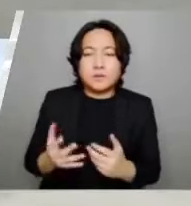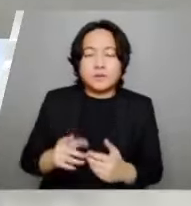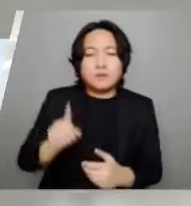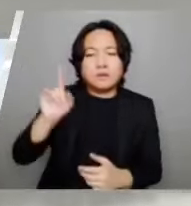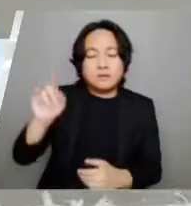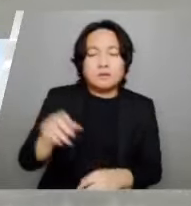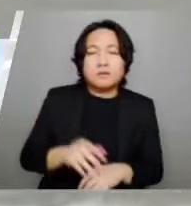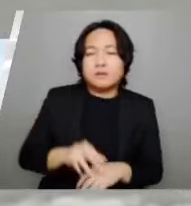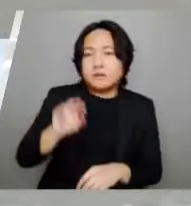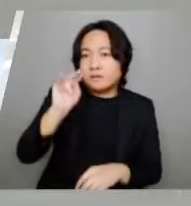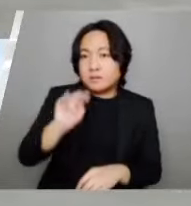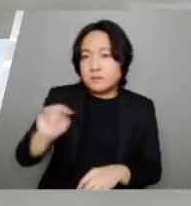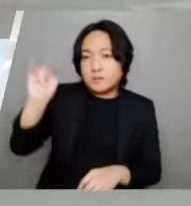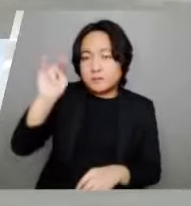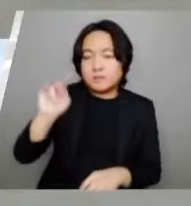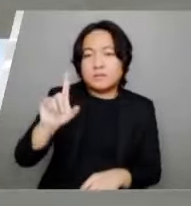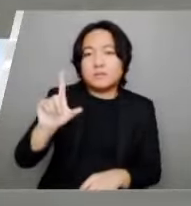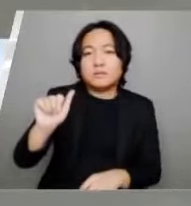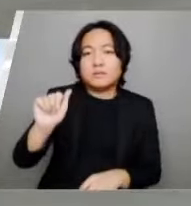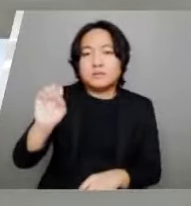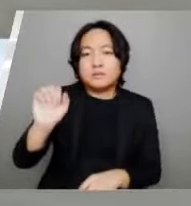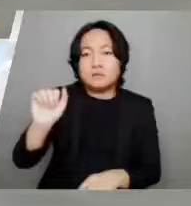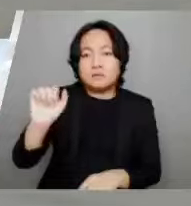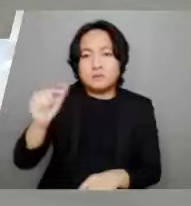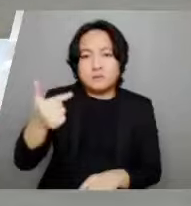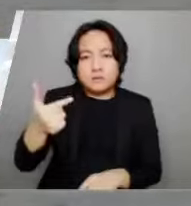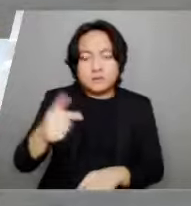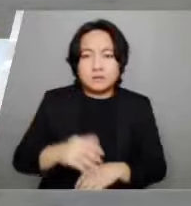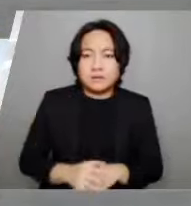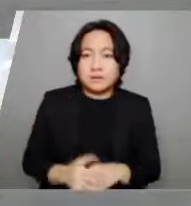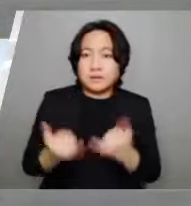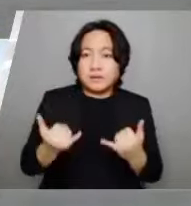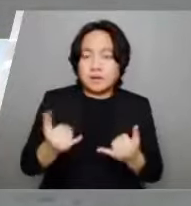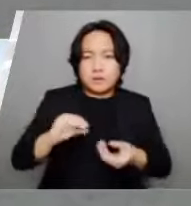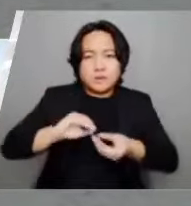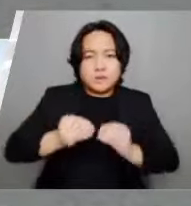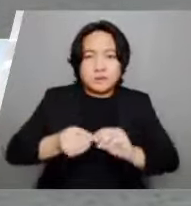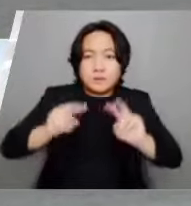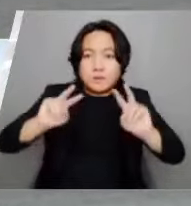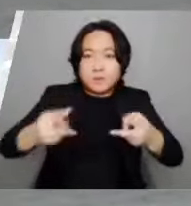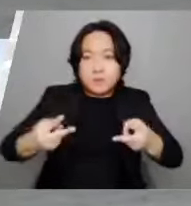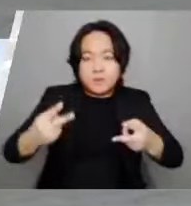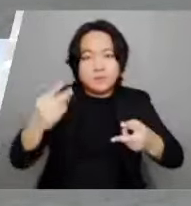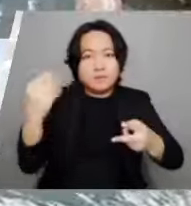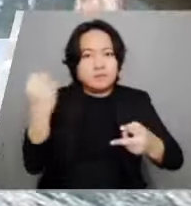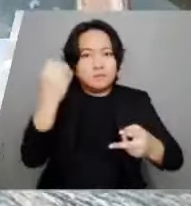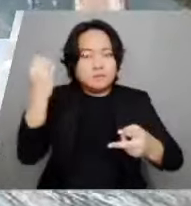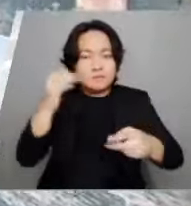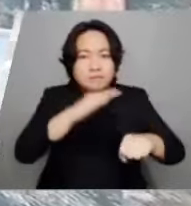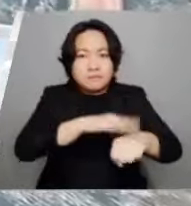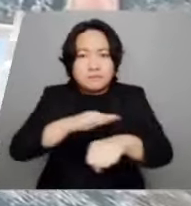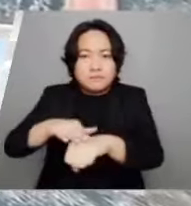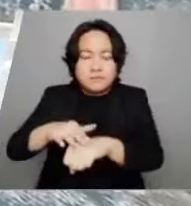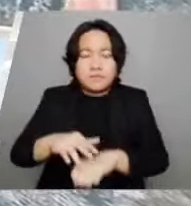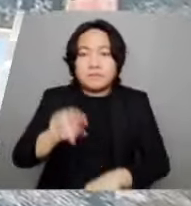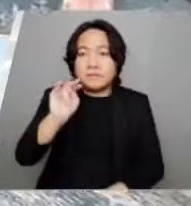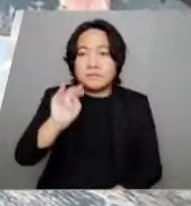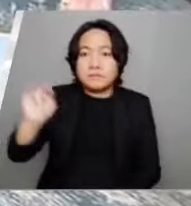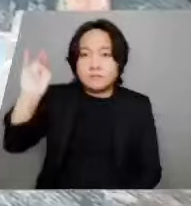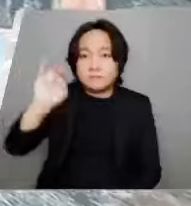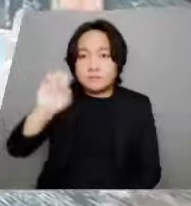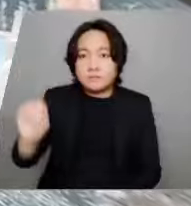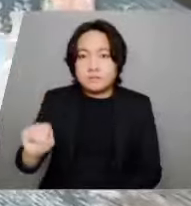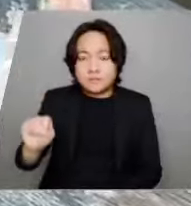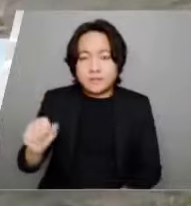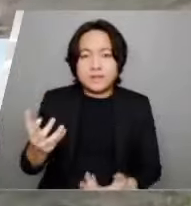At dahil nakataas pa rin kanina sa storm signal number 2 ang Ilocos Norte at Ilocos Sur, pinagbawalan munang pumalaot ang